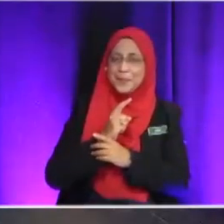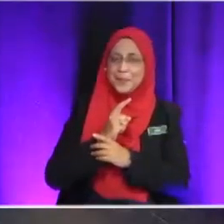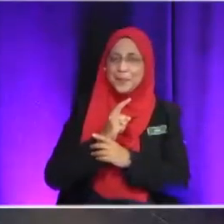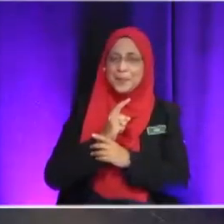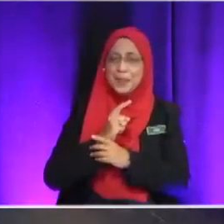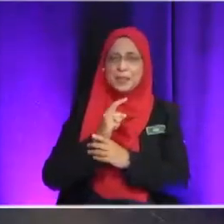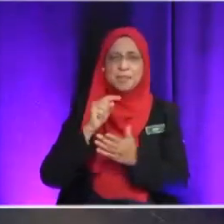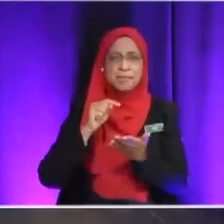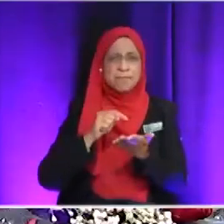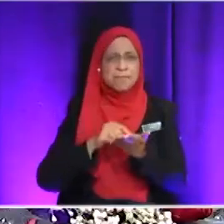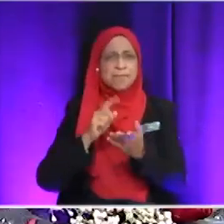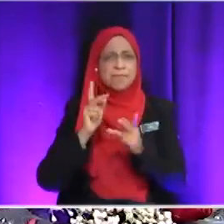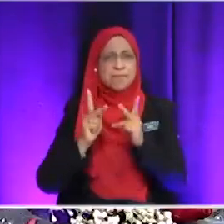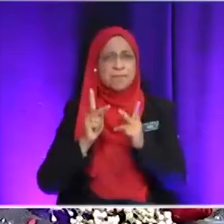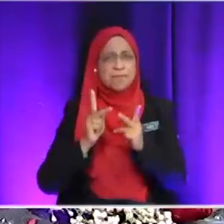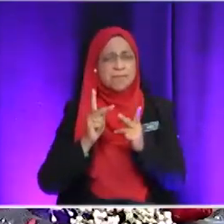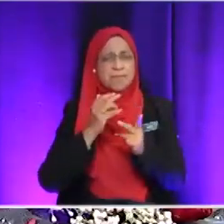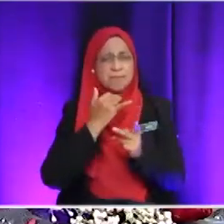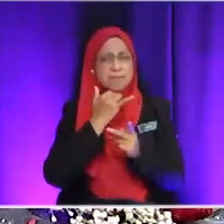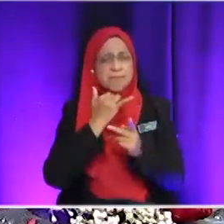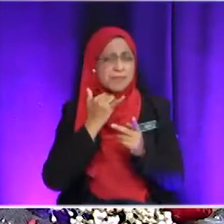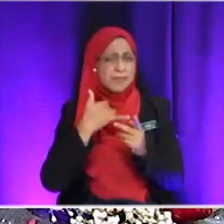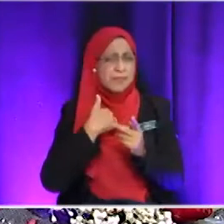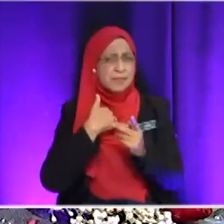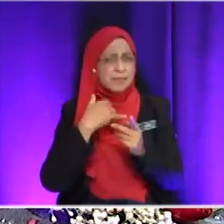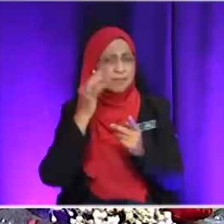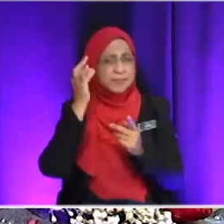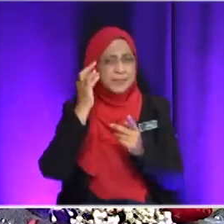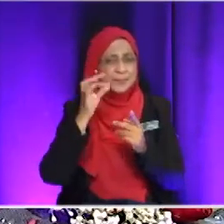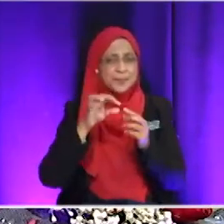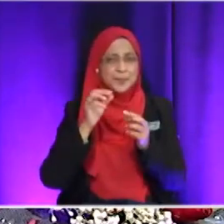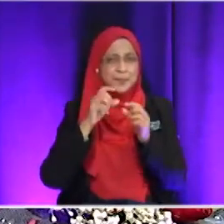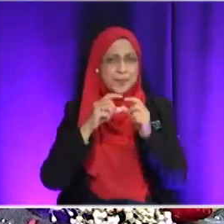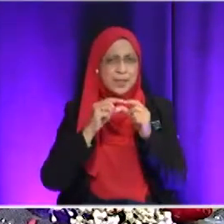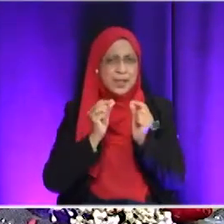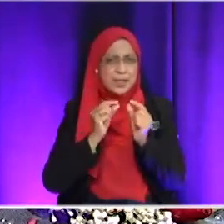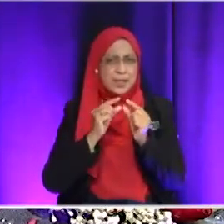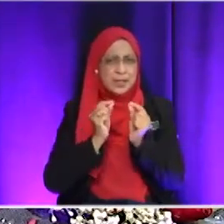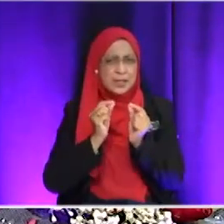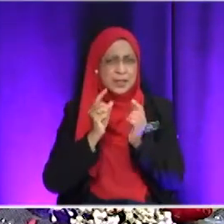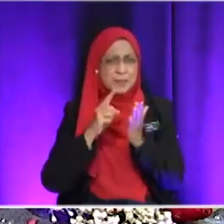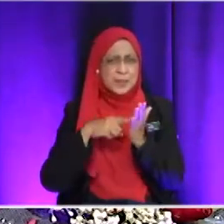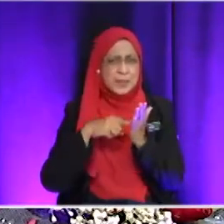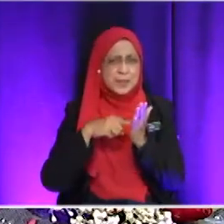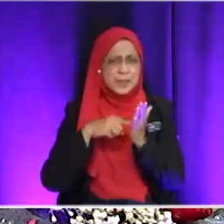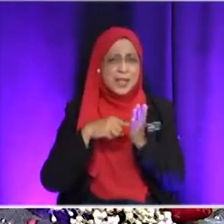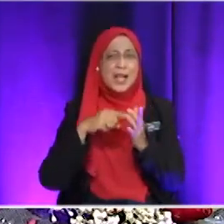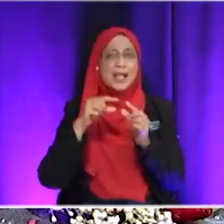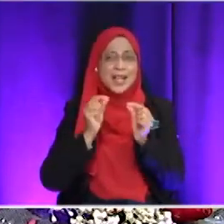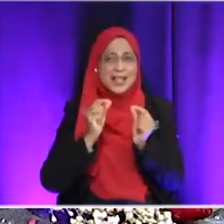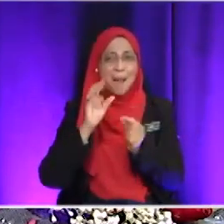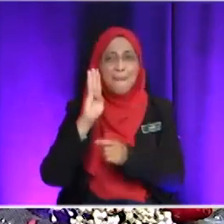ini Kalau Tak silap sayur kacang kacang patole macam-macam